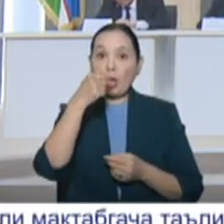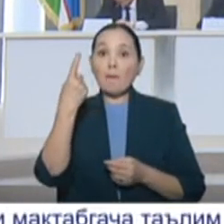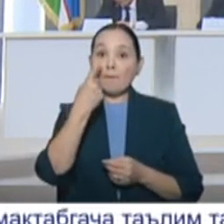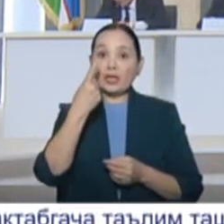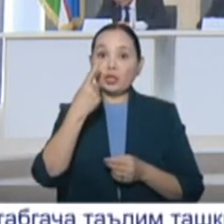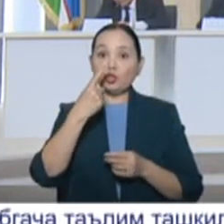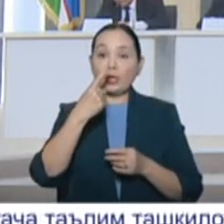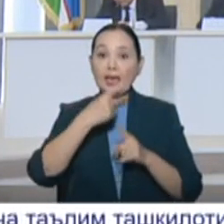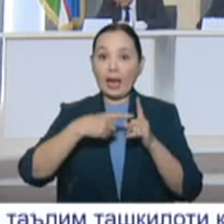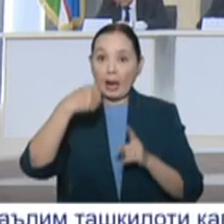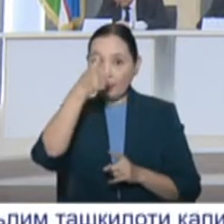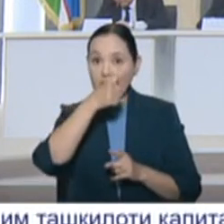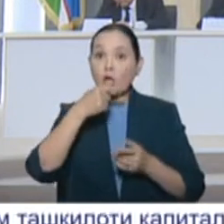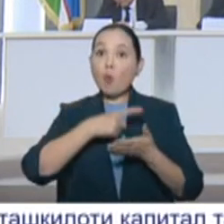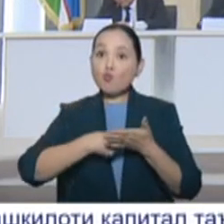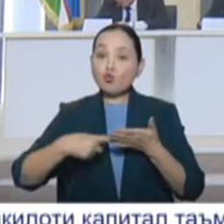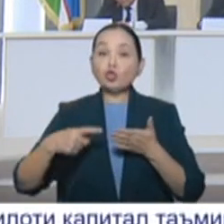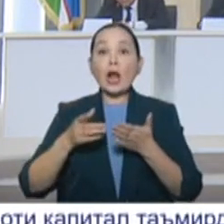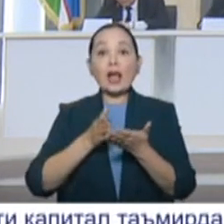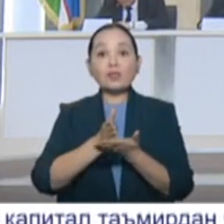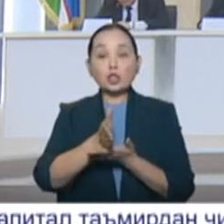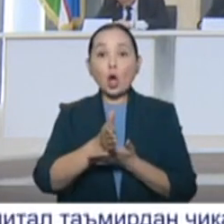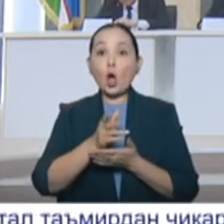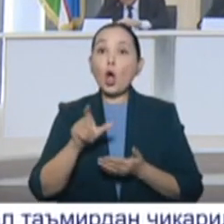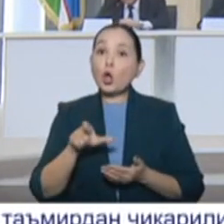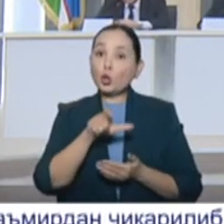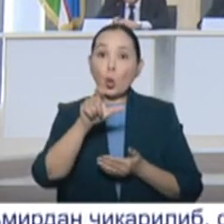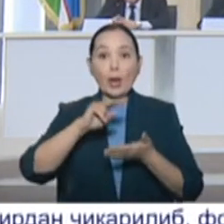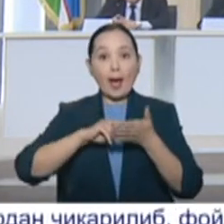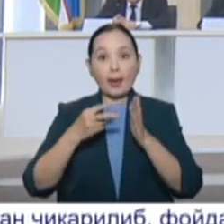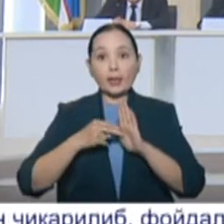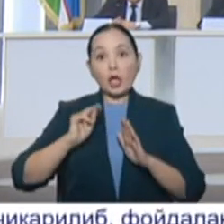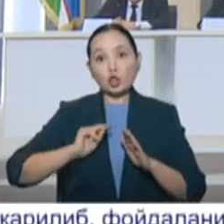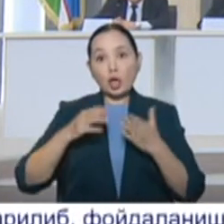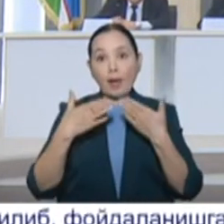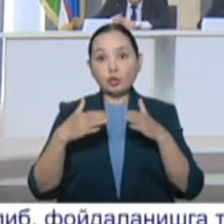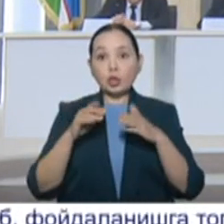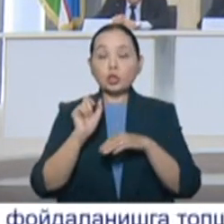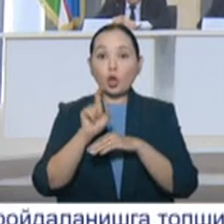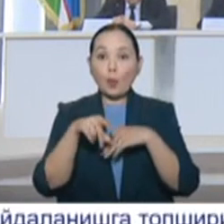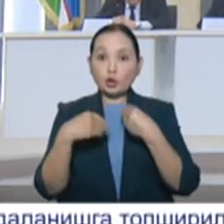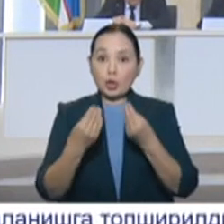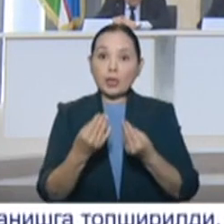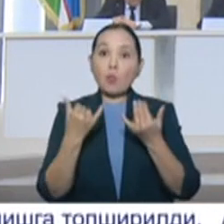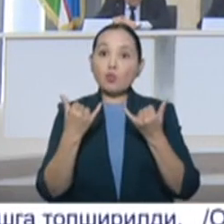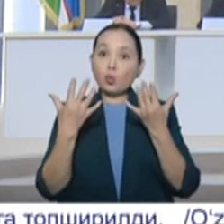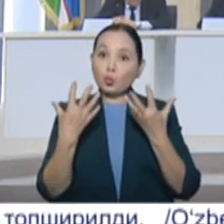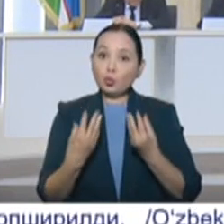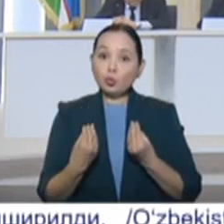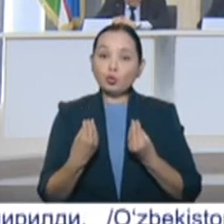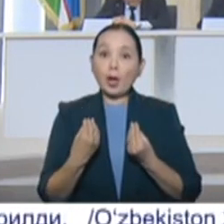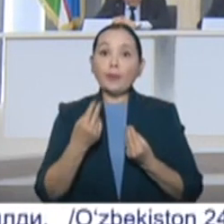1.5 yillikda mo'ljallangan sohaviy yo'l xaritasini ishlab chiqish topshirildi. Bugungi kunda